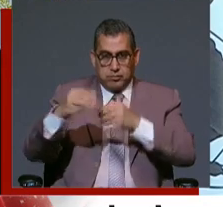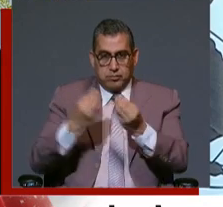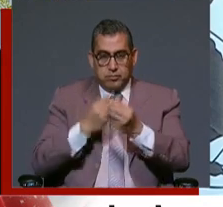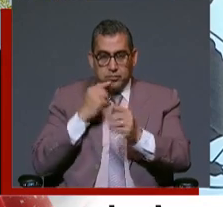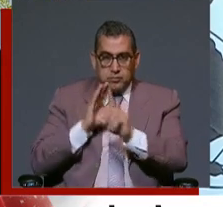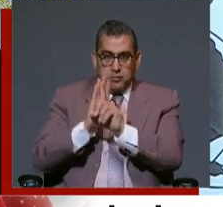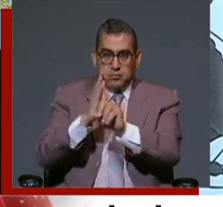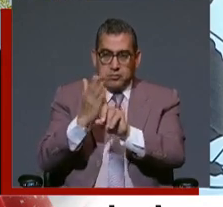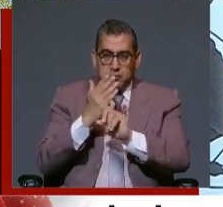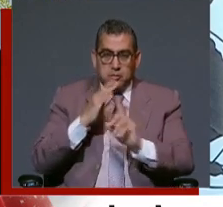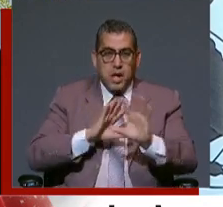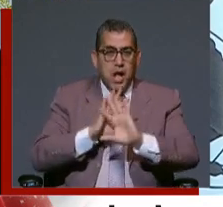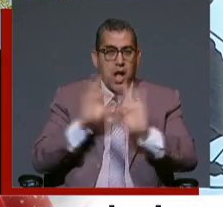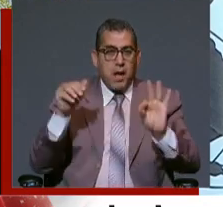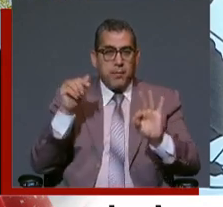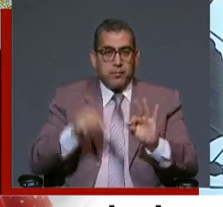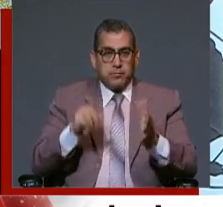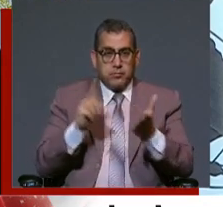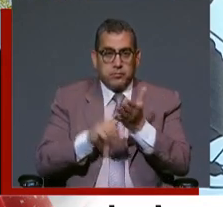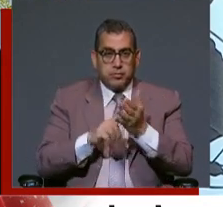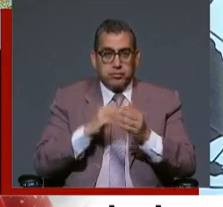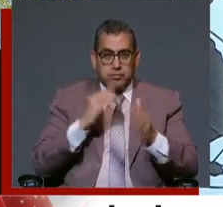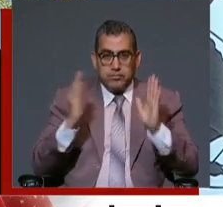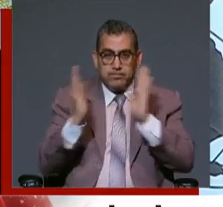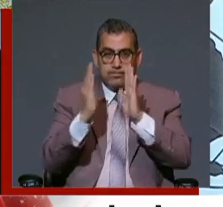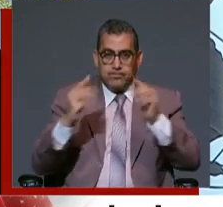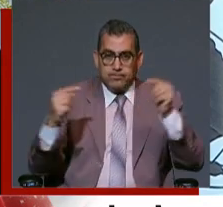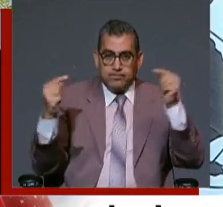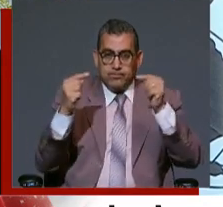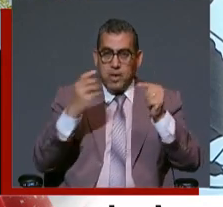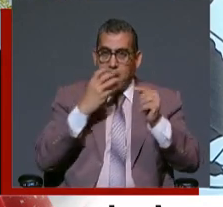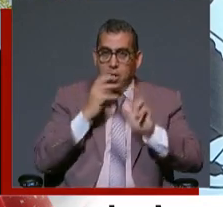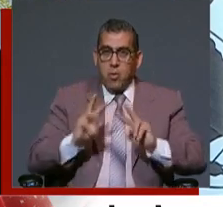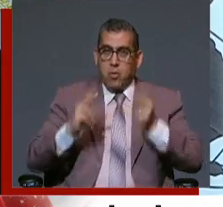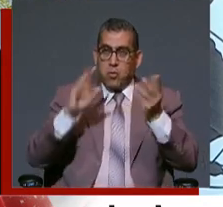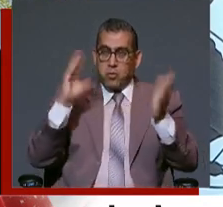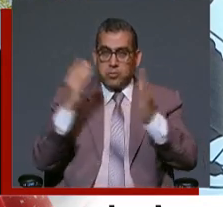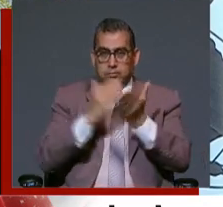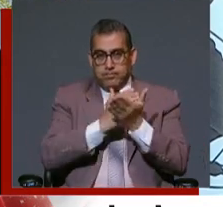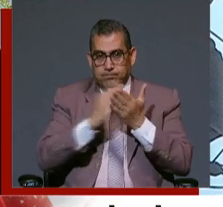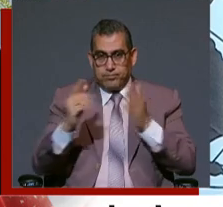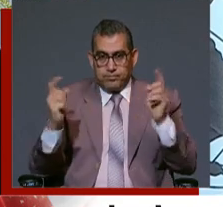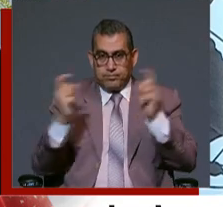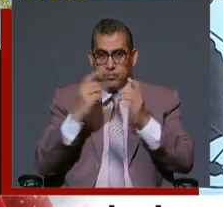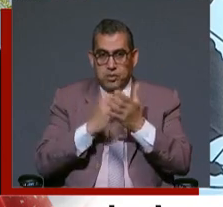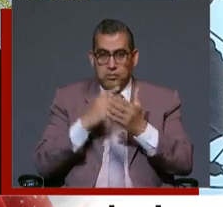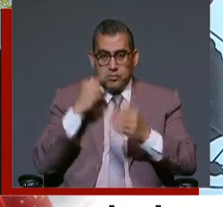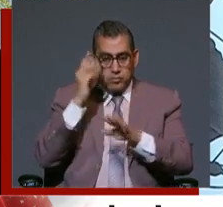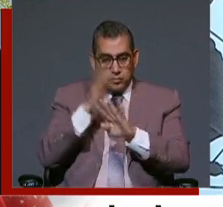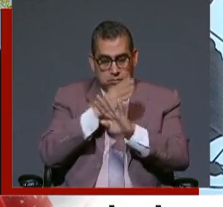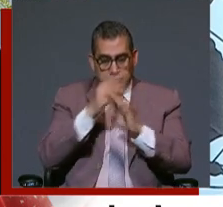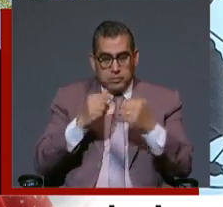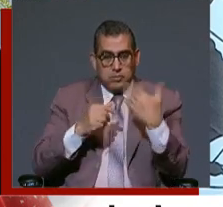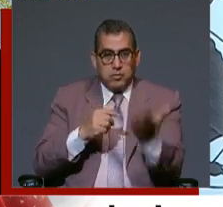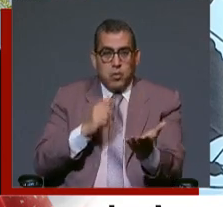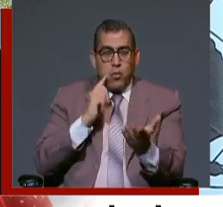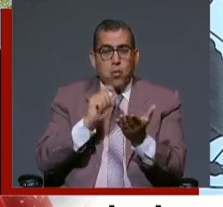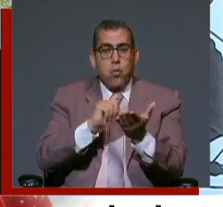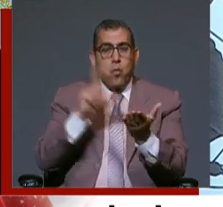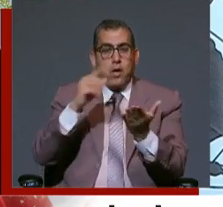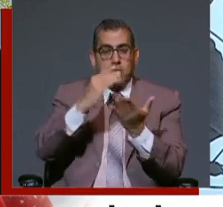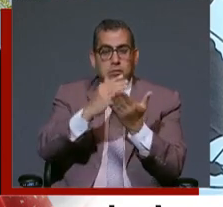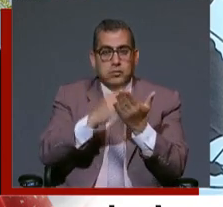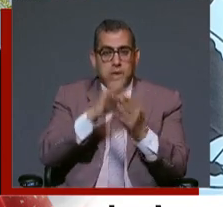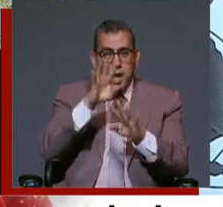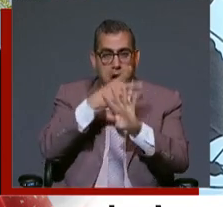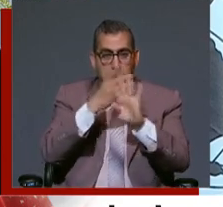الدعم الفني اللازم لمواجهة تداعيات التغير المناخي، مع طرح أجندة واضحة وفقاً